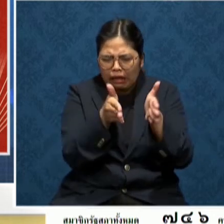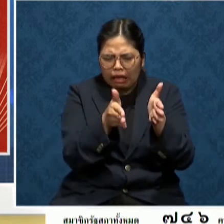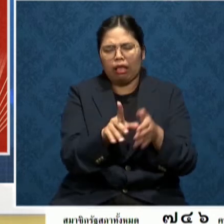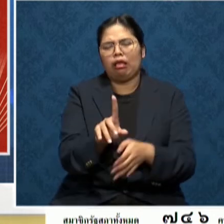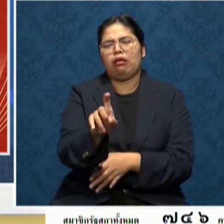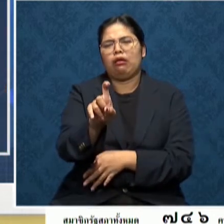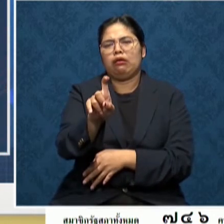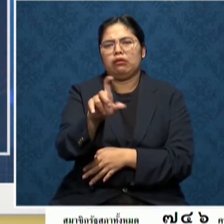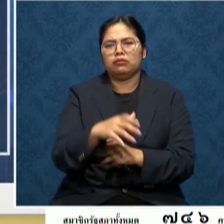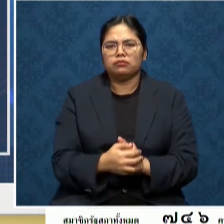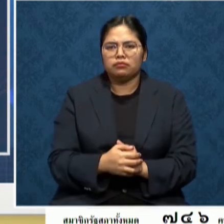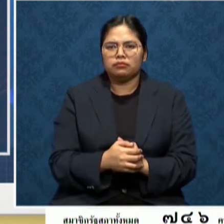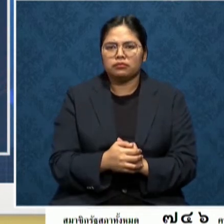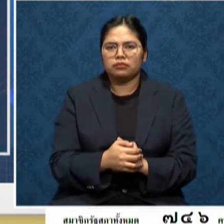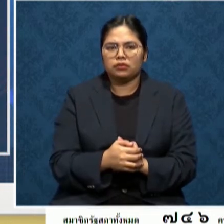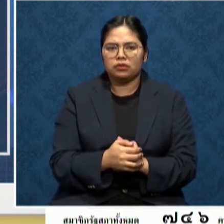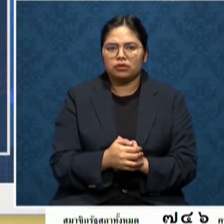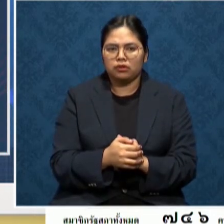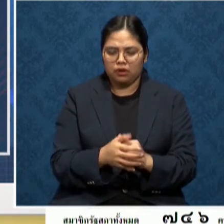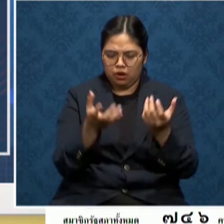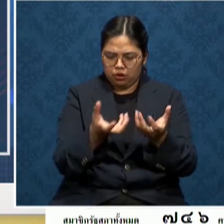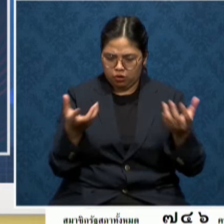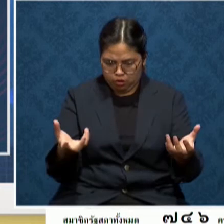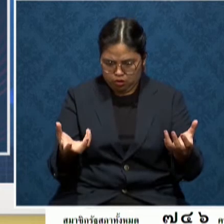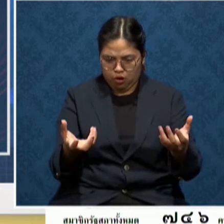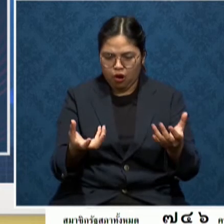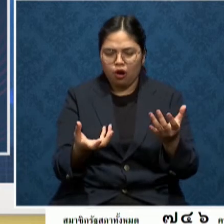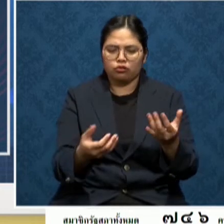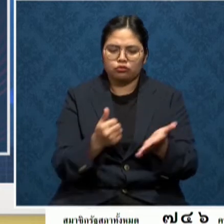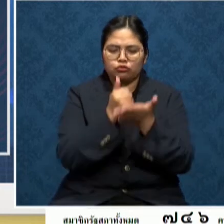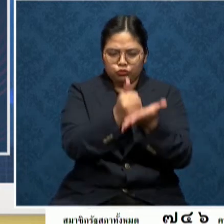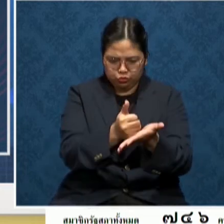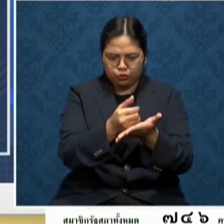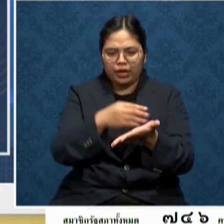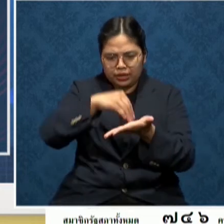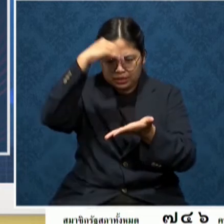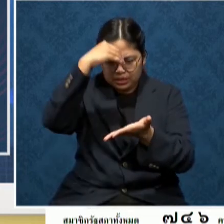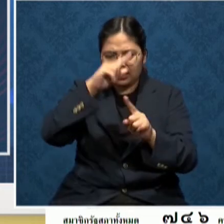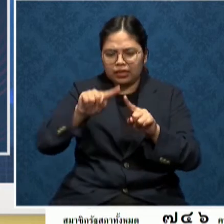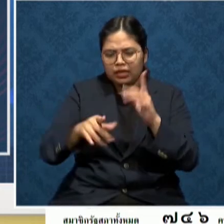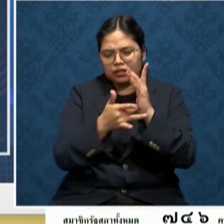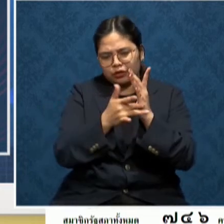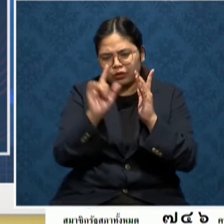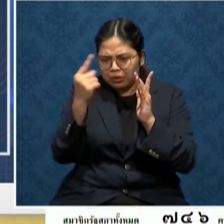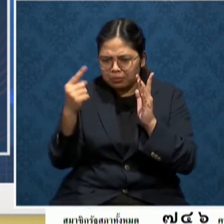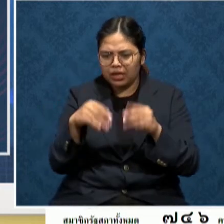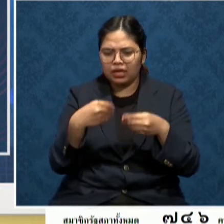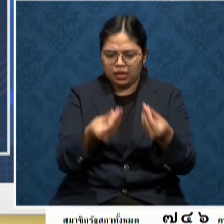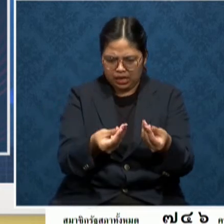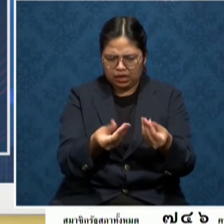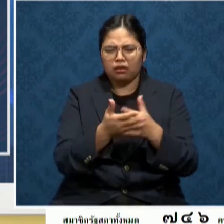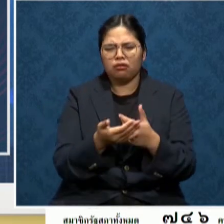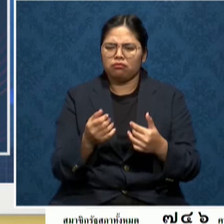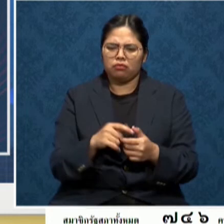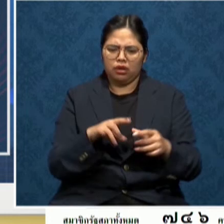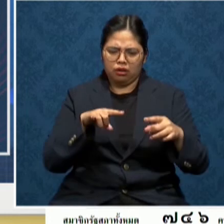ประเดนต่มาท่านถแหลงว่าจะมอปกรณการเรียที่เหะสมตผู้เรียนแต่ละวยและใช้ระบบเทคโโยีทางกศึษาสมัใหม่เรื่องนี้ดฉไม